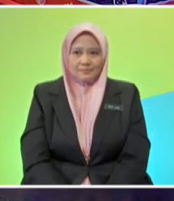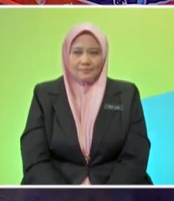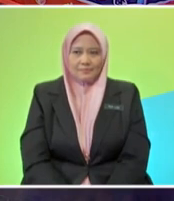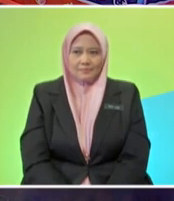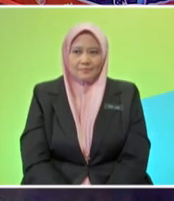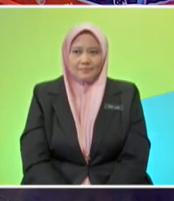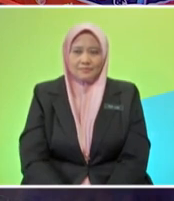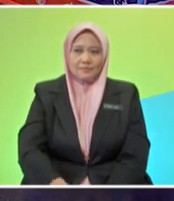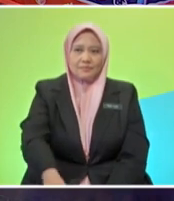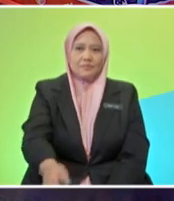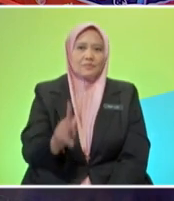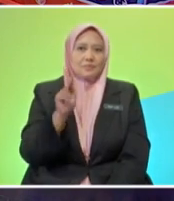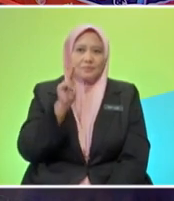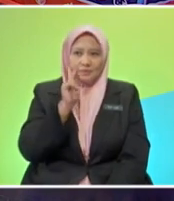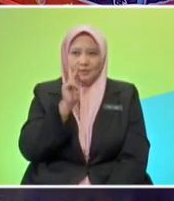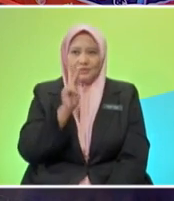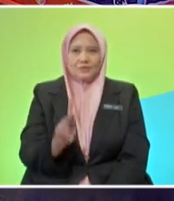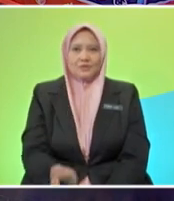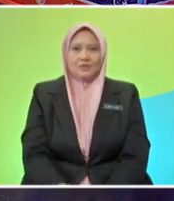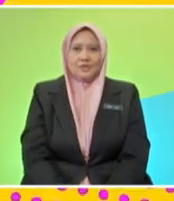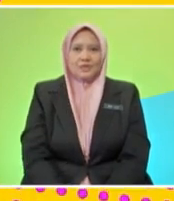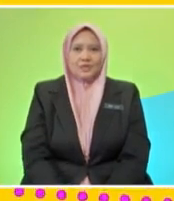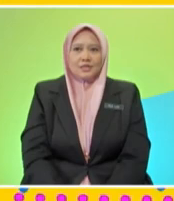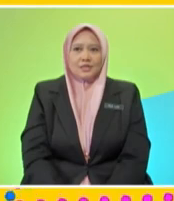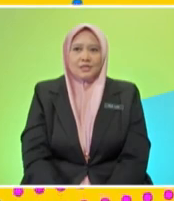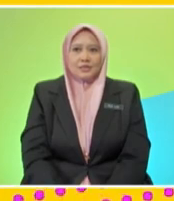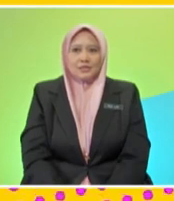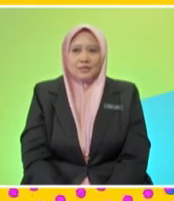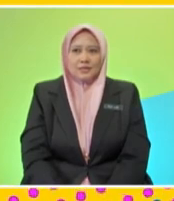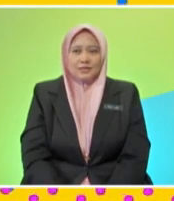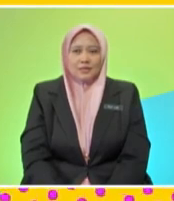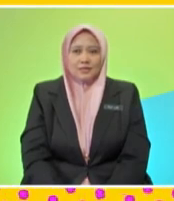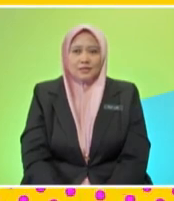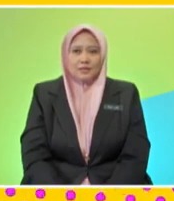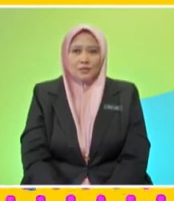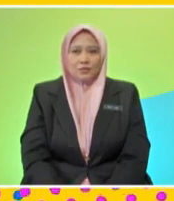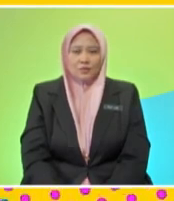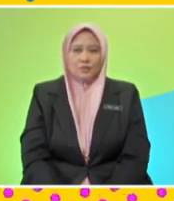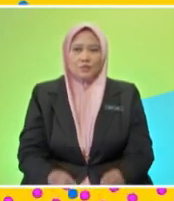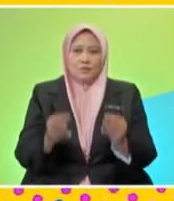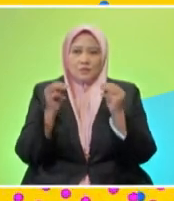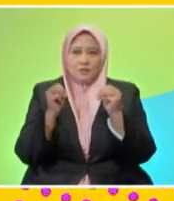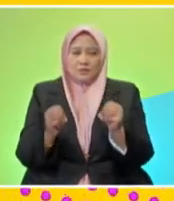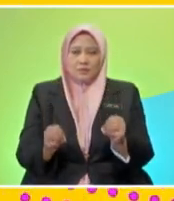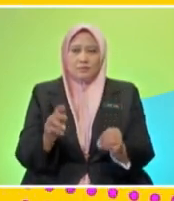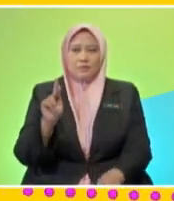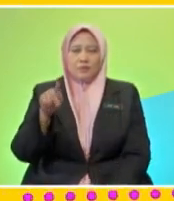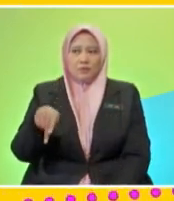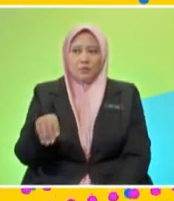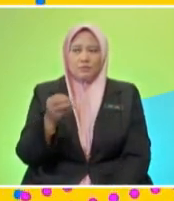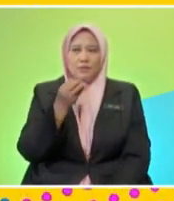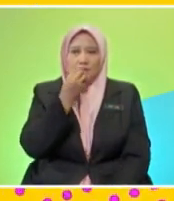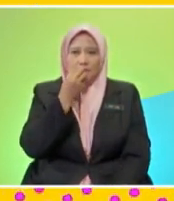Idea utama petikan piramid makanan Malaysia. Silakan. Malaysia perlu makan makanan